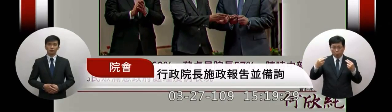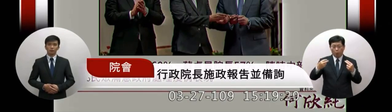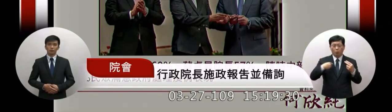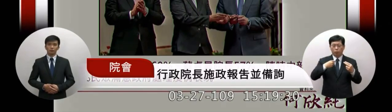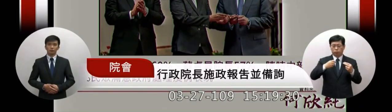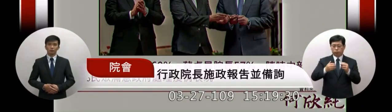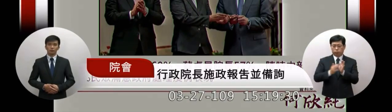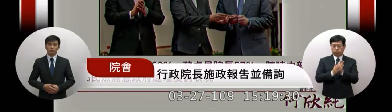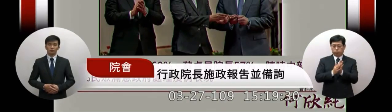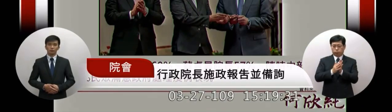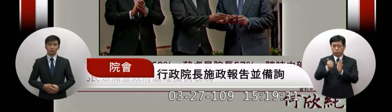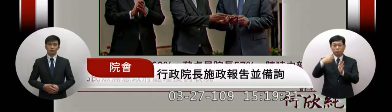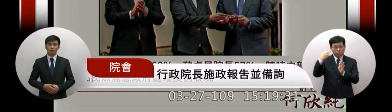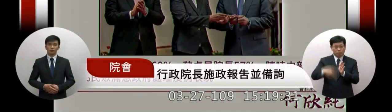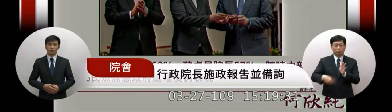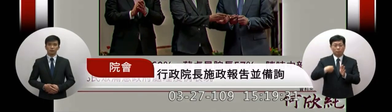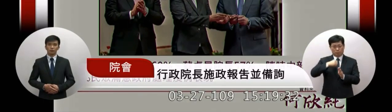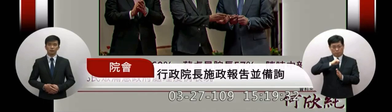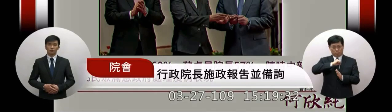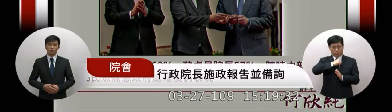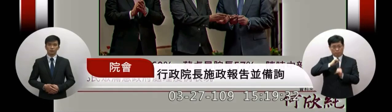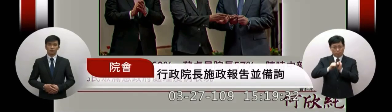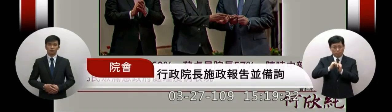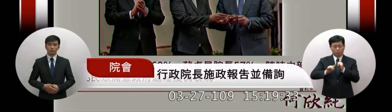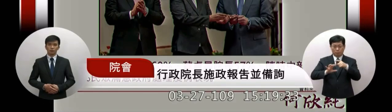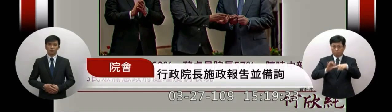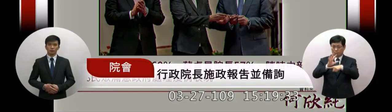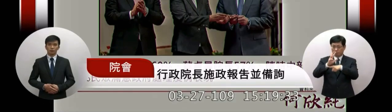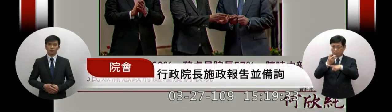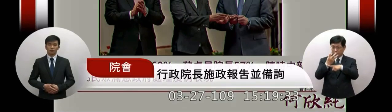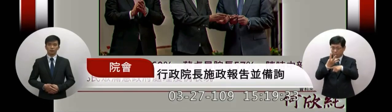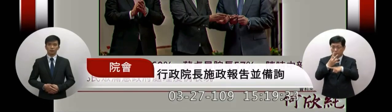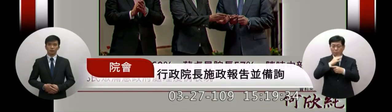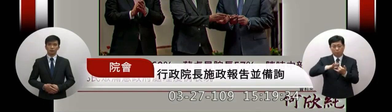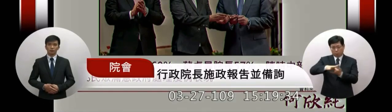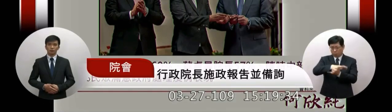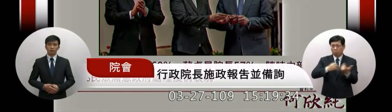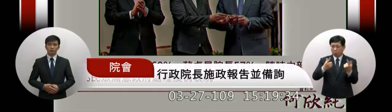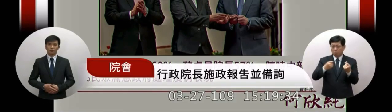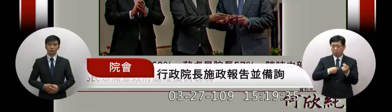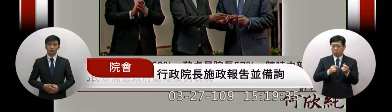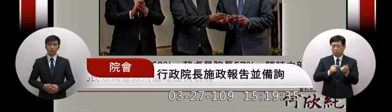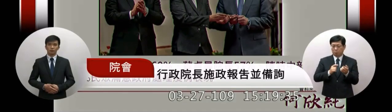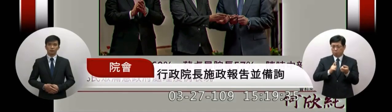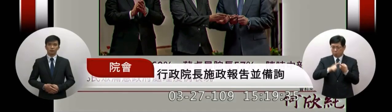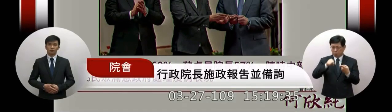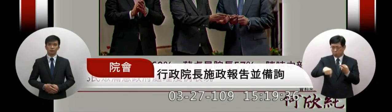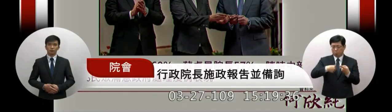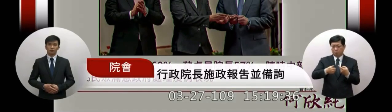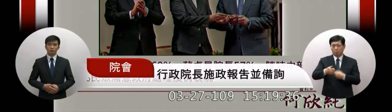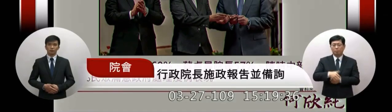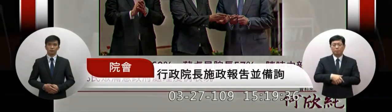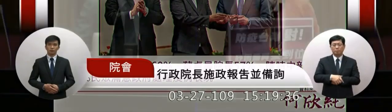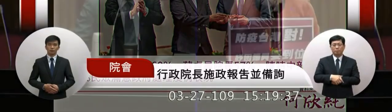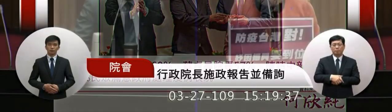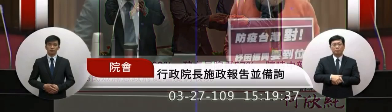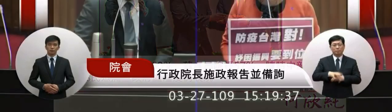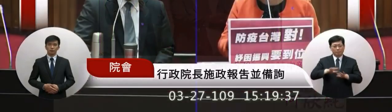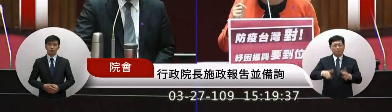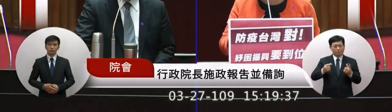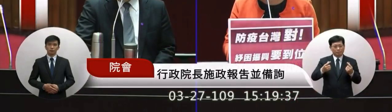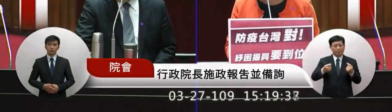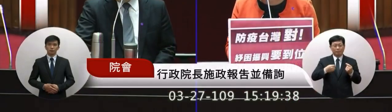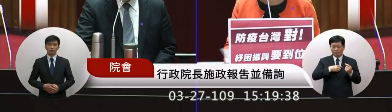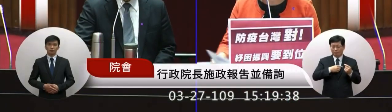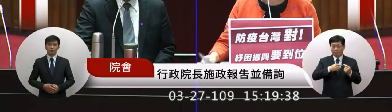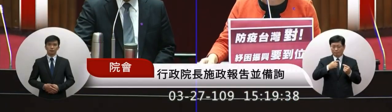家的耳乐，实在是咱家的国人84%的民众都满意政府处理的这个疫情的表现。所以呢，我要特别感谢